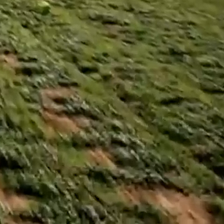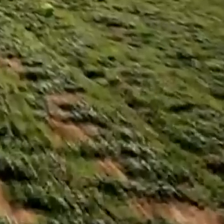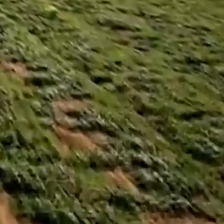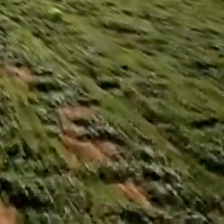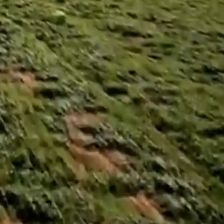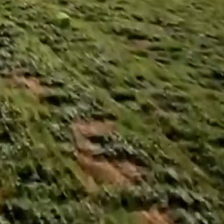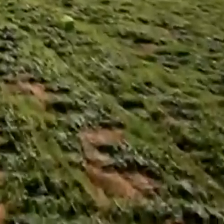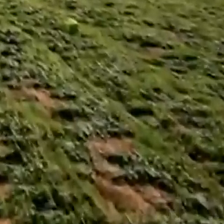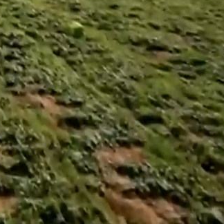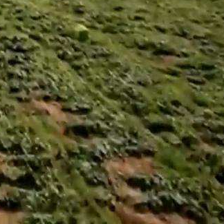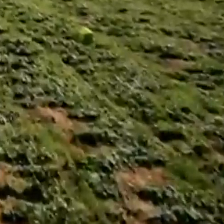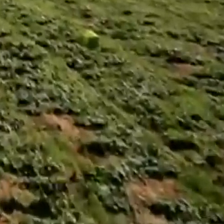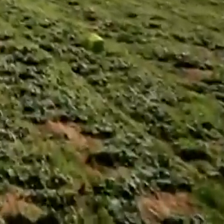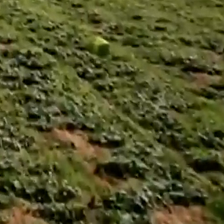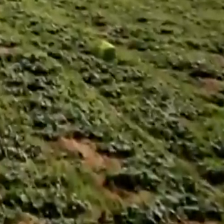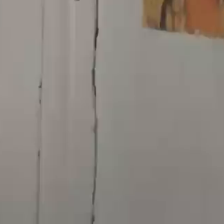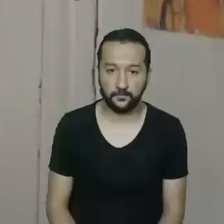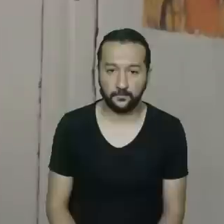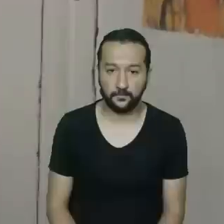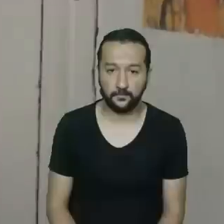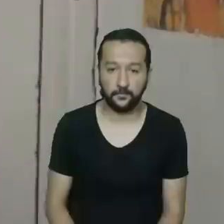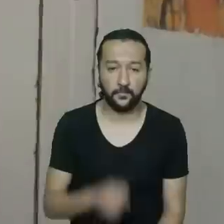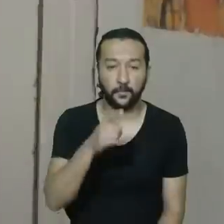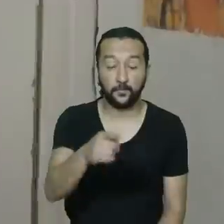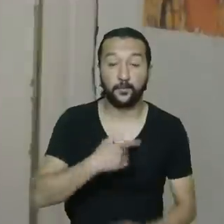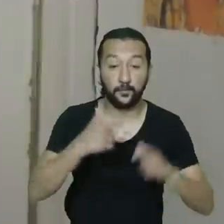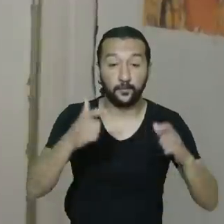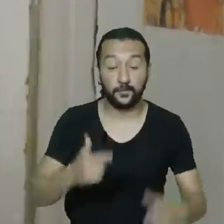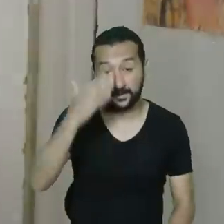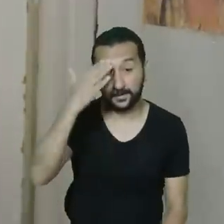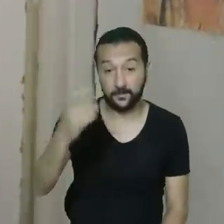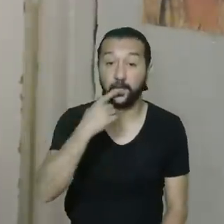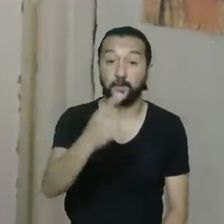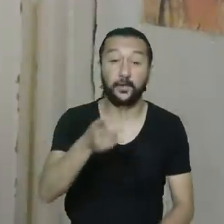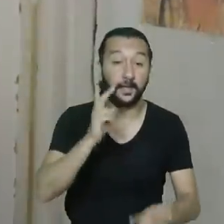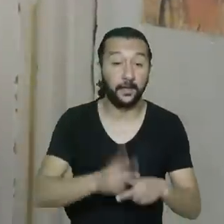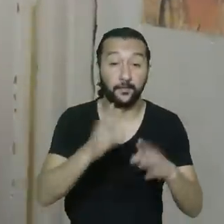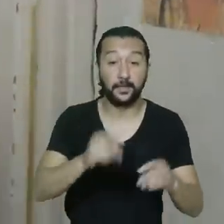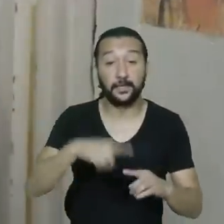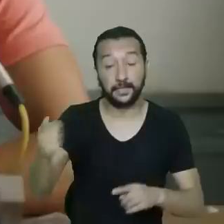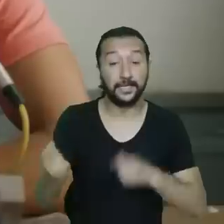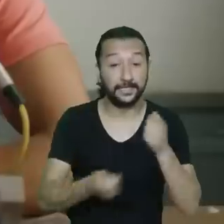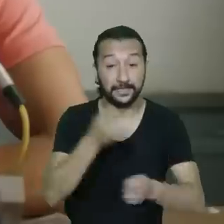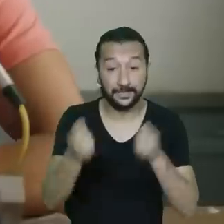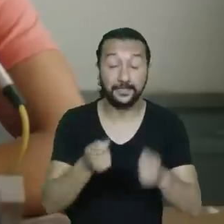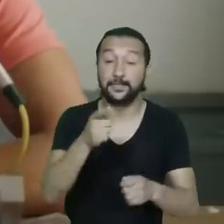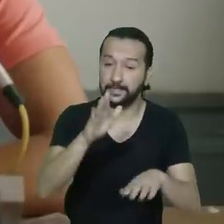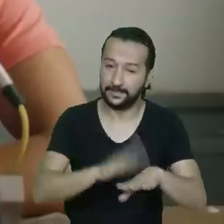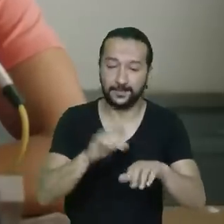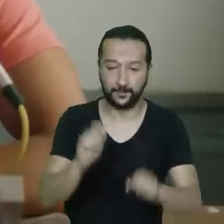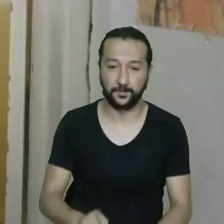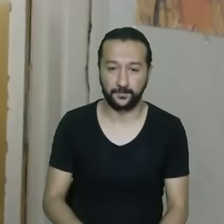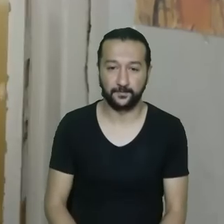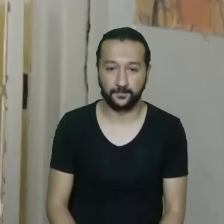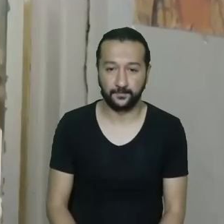Yeşil Deniz 35. bölüm. Tarlada çalışan insanlar üzerinde Yeşil de Deniz yazdı 34. bölüm özeti. Diğer isteğimizi geçiyoruz. Süleyman,